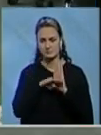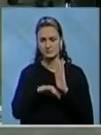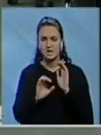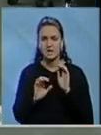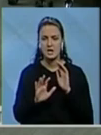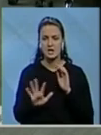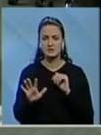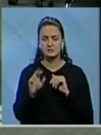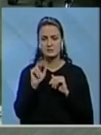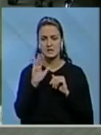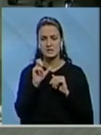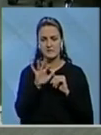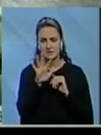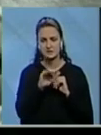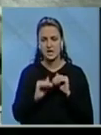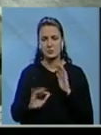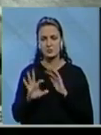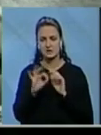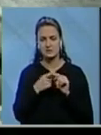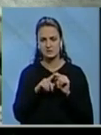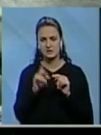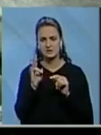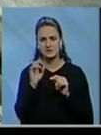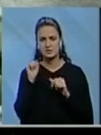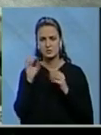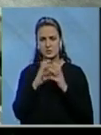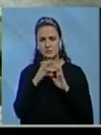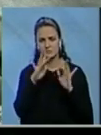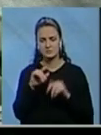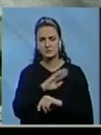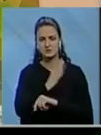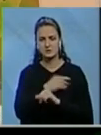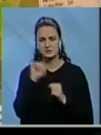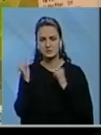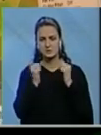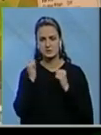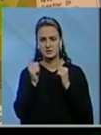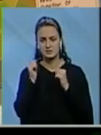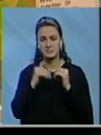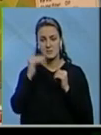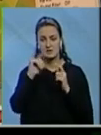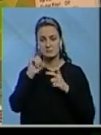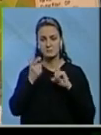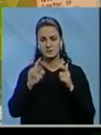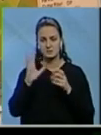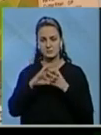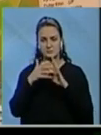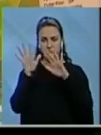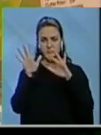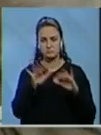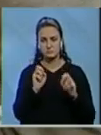ისე დასავლეთ საქართველოში. მოსალოდნელია ნალექი თოვლის სახით და ძლიერი ქარი. მაღალ მთაში ზვავ საშიშროება წარმოიქმნება, რაც შეეხება